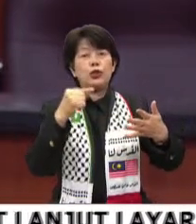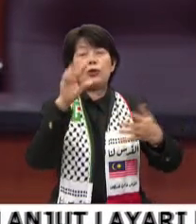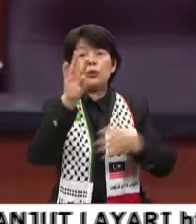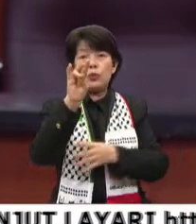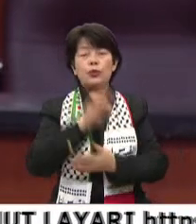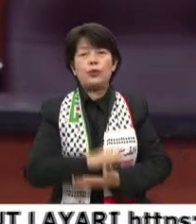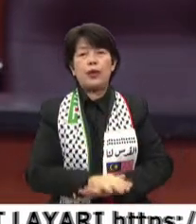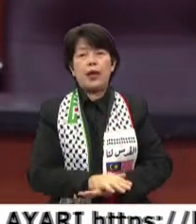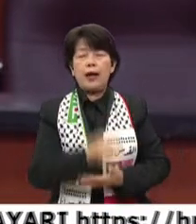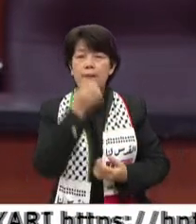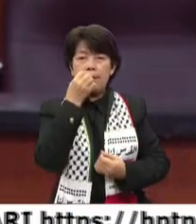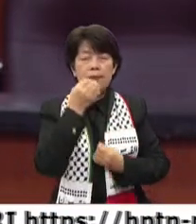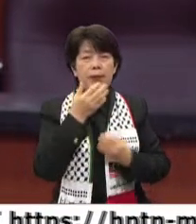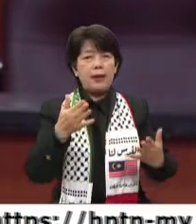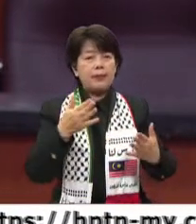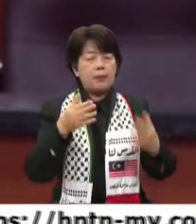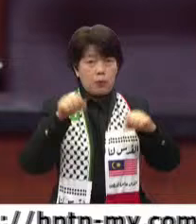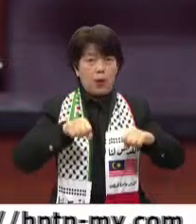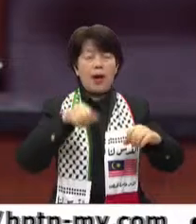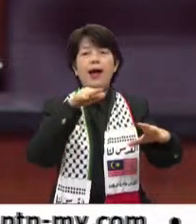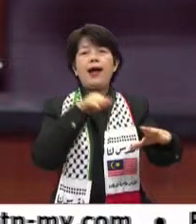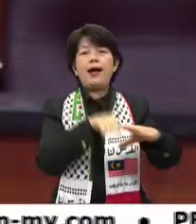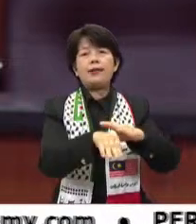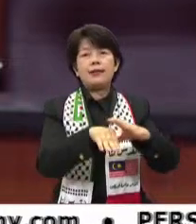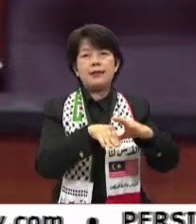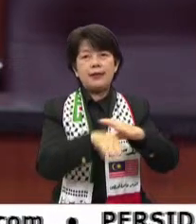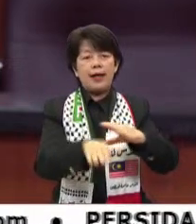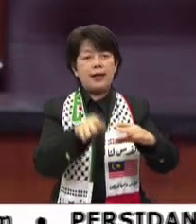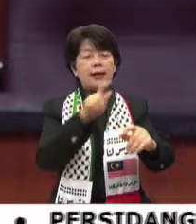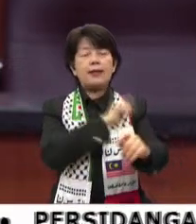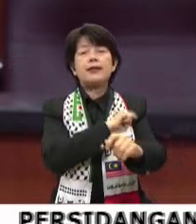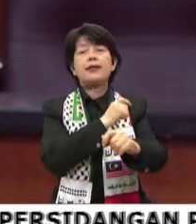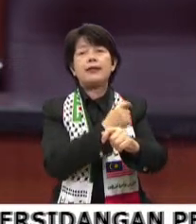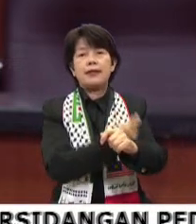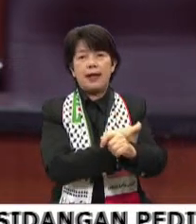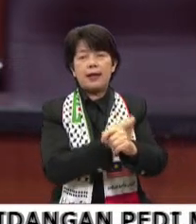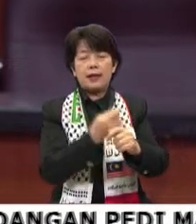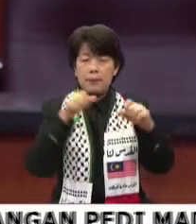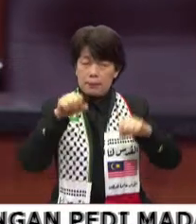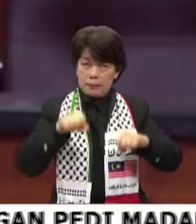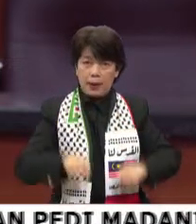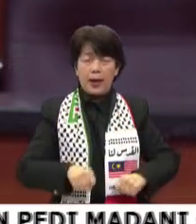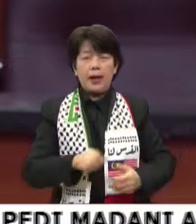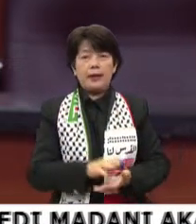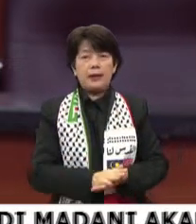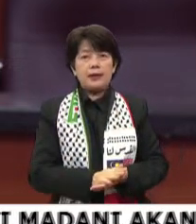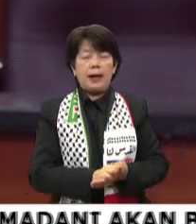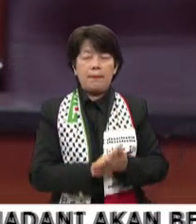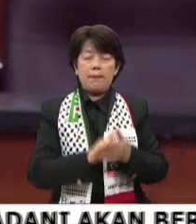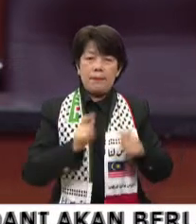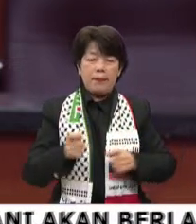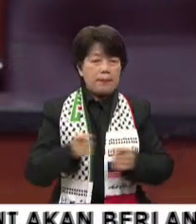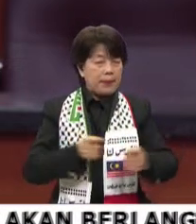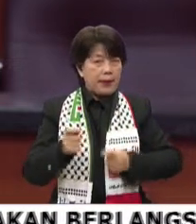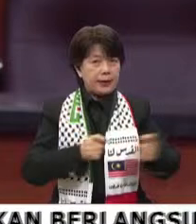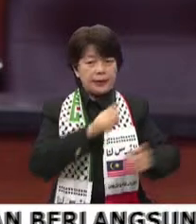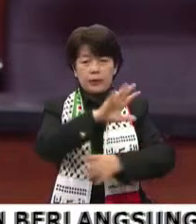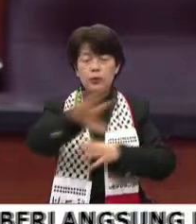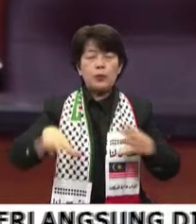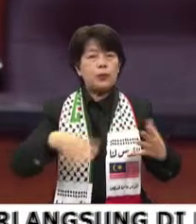iaitu memastikan akses kepada tenaga yang mampu dimiliki mampan dan Moden untuk